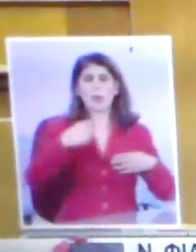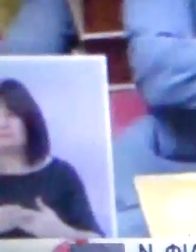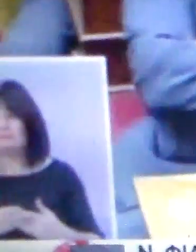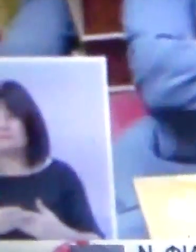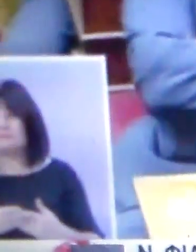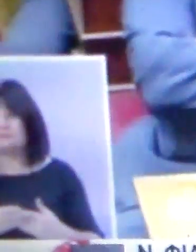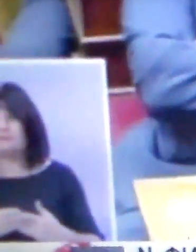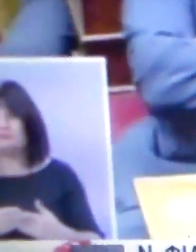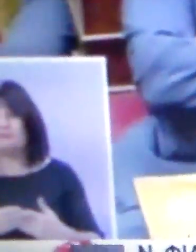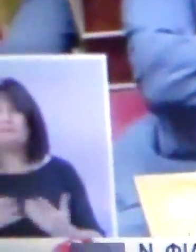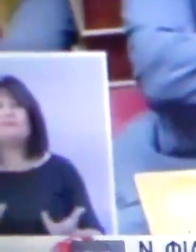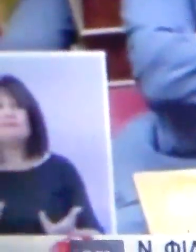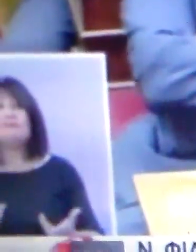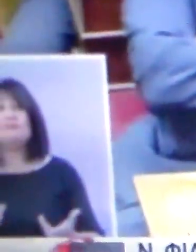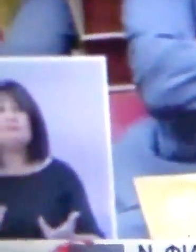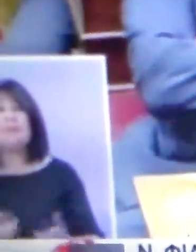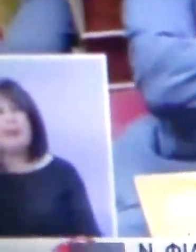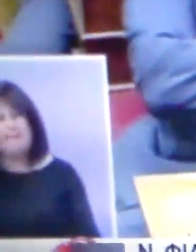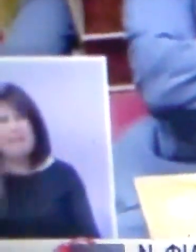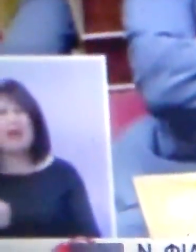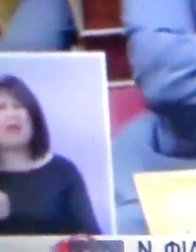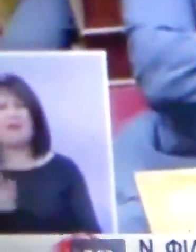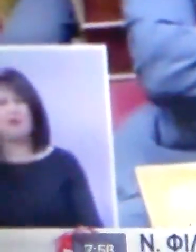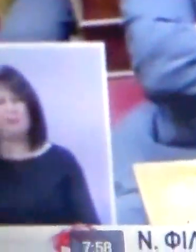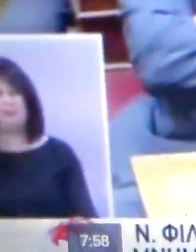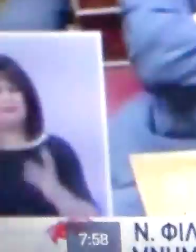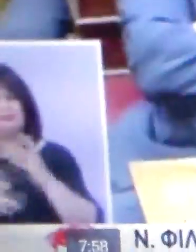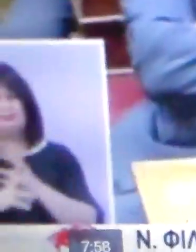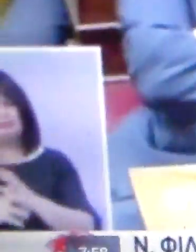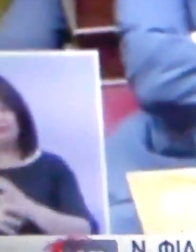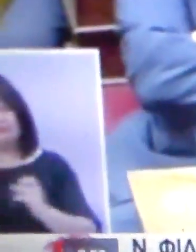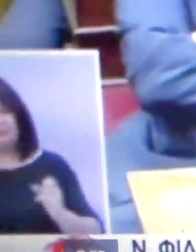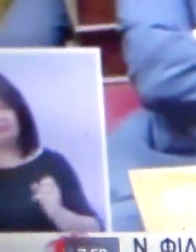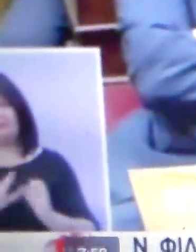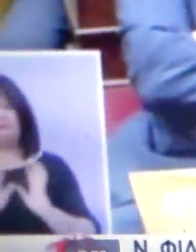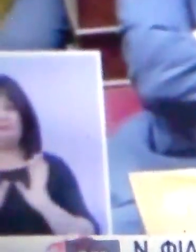ζωή μου. Ο Γιώργος Κουμουτσάκος, αποχωρώντας από τη Βουλή, είπε ότι η κυβέρνηση έσπηρε